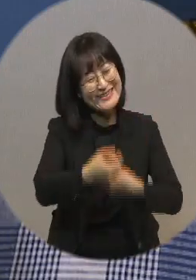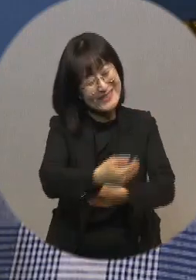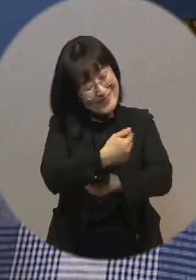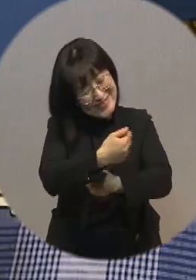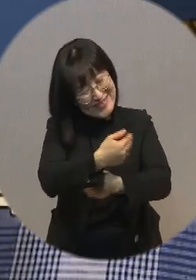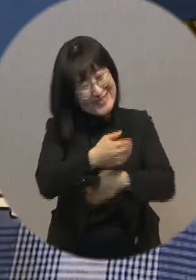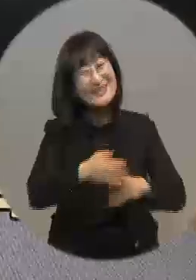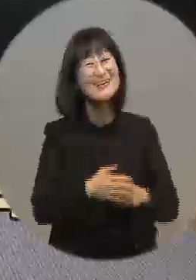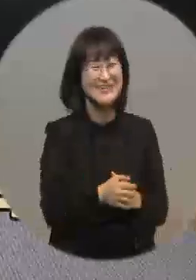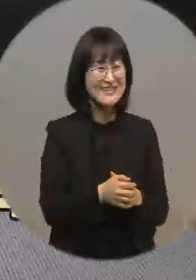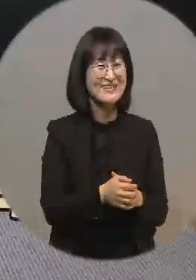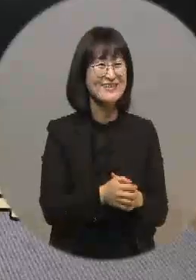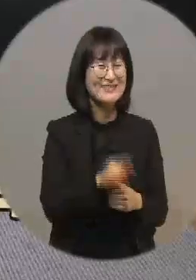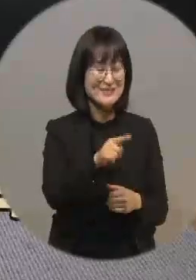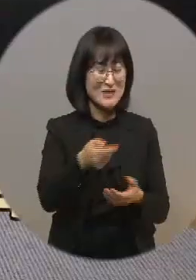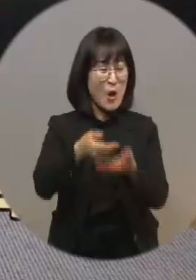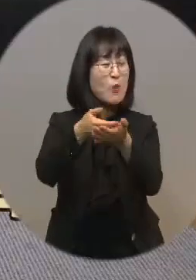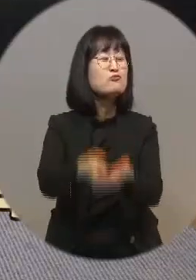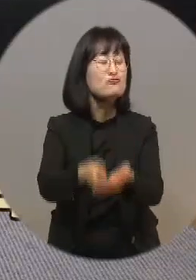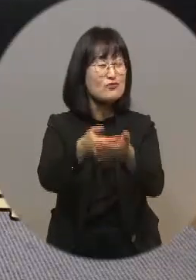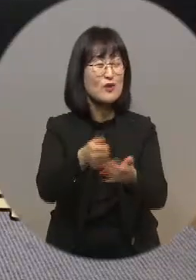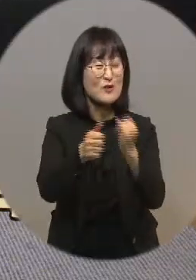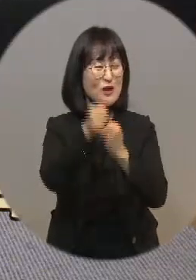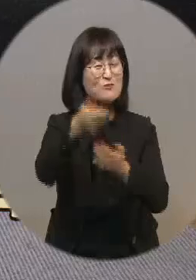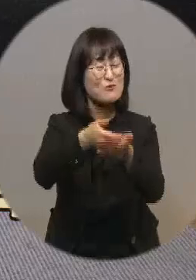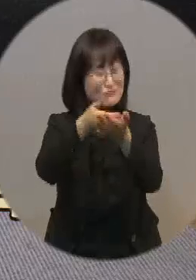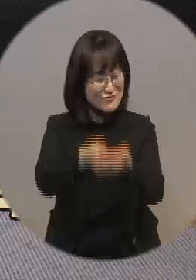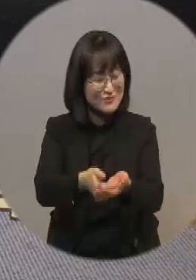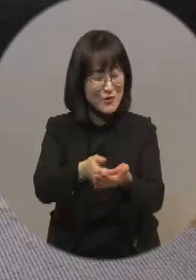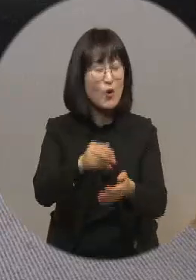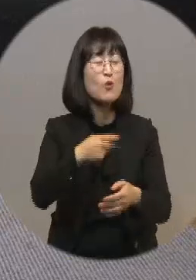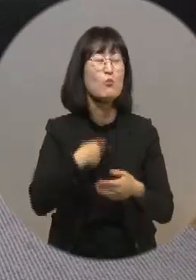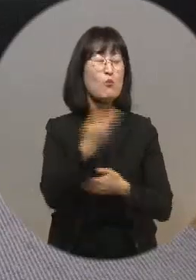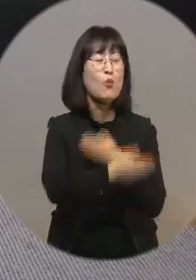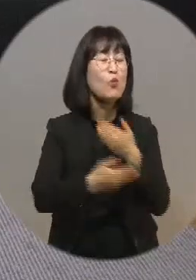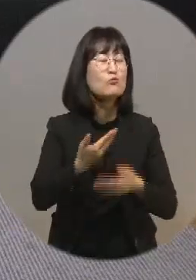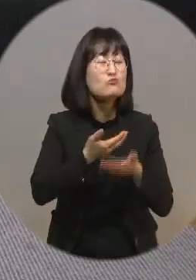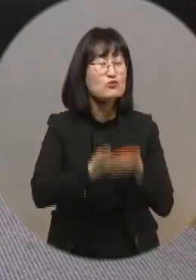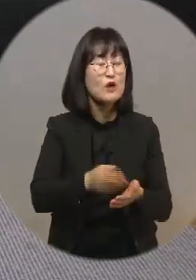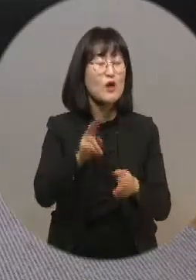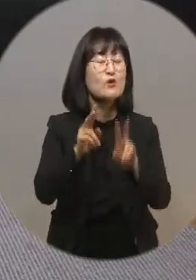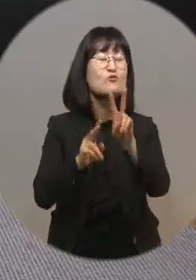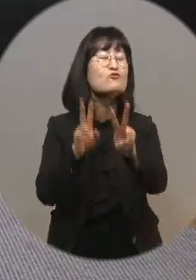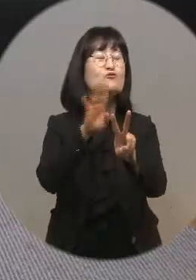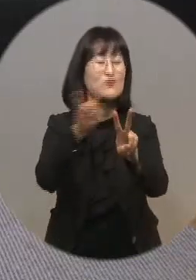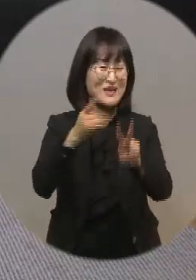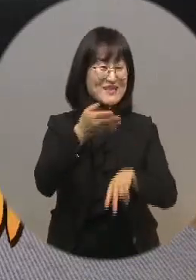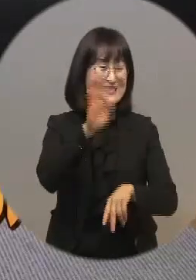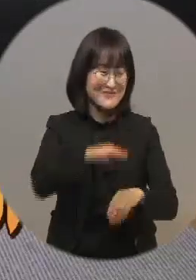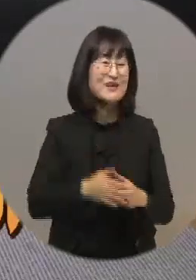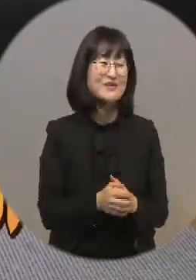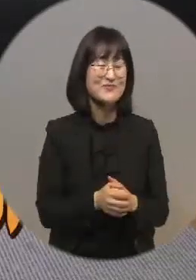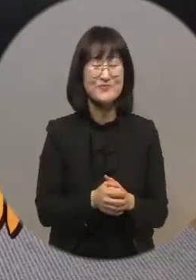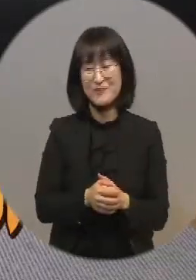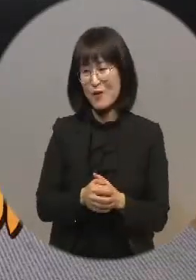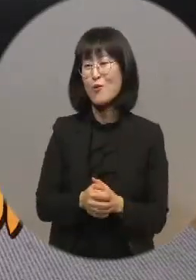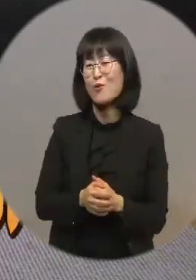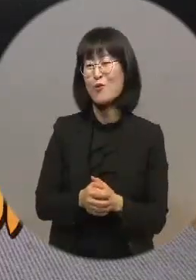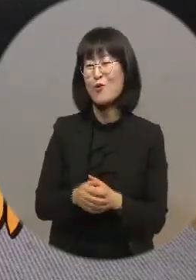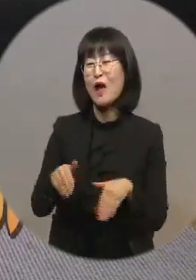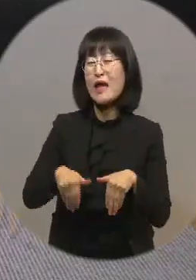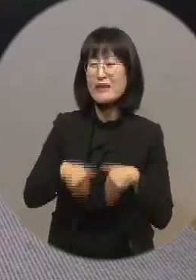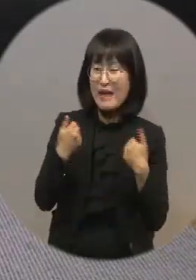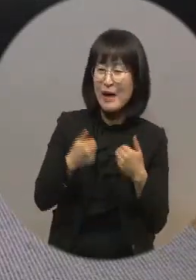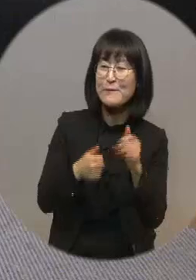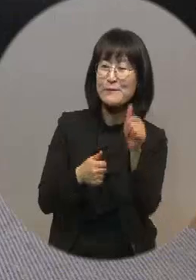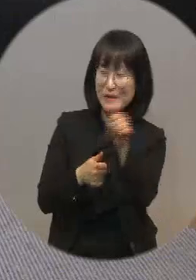몸무게 절반 차이나. 2배 차이나요. 남남 북녀입니다. 진짜 두 분이 잘 살아가시는 얘기가 너무 보기